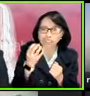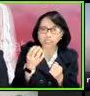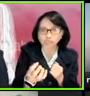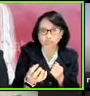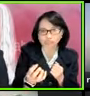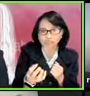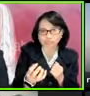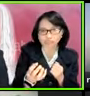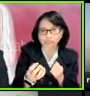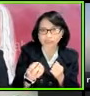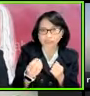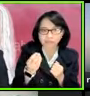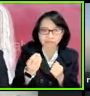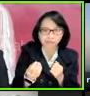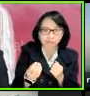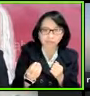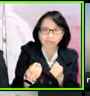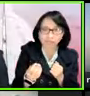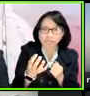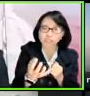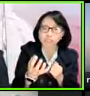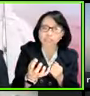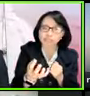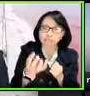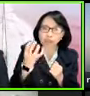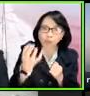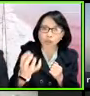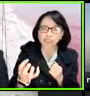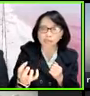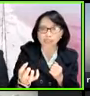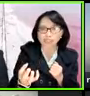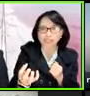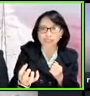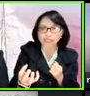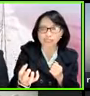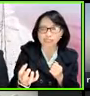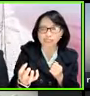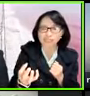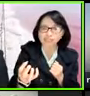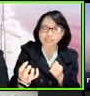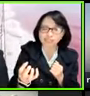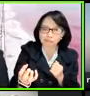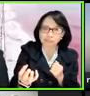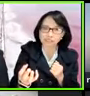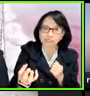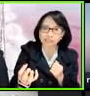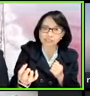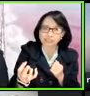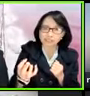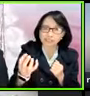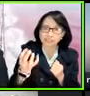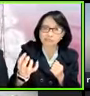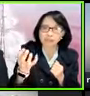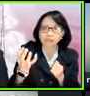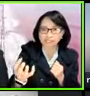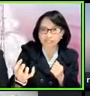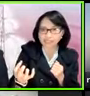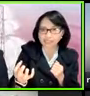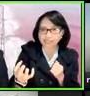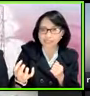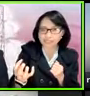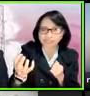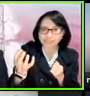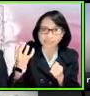mempunyai kasus lepasnya di bawah di pengadilan tapi di